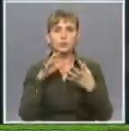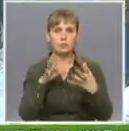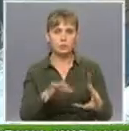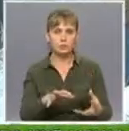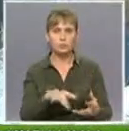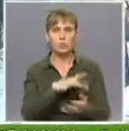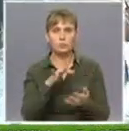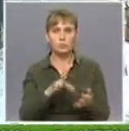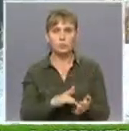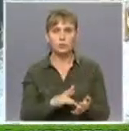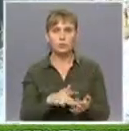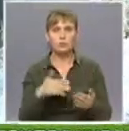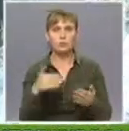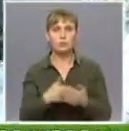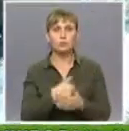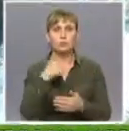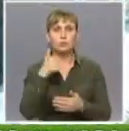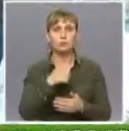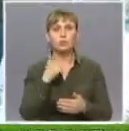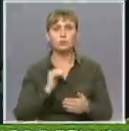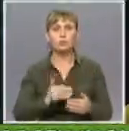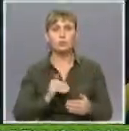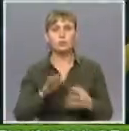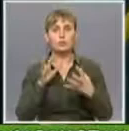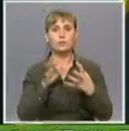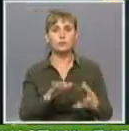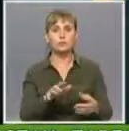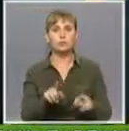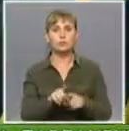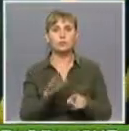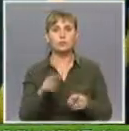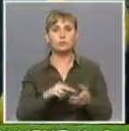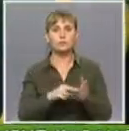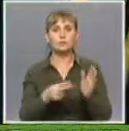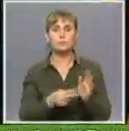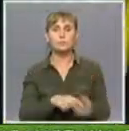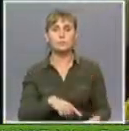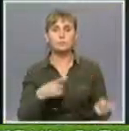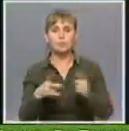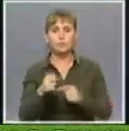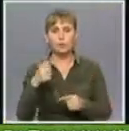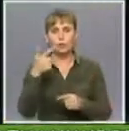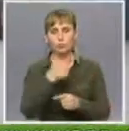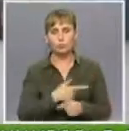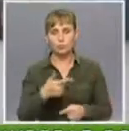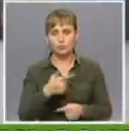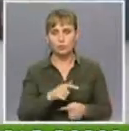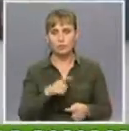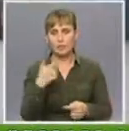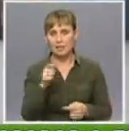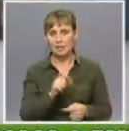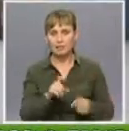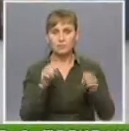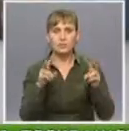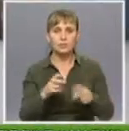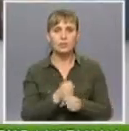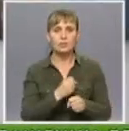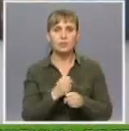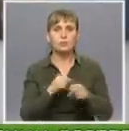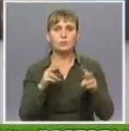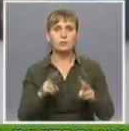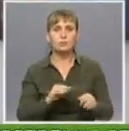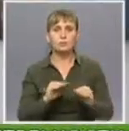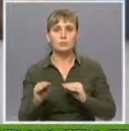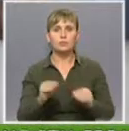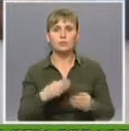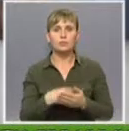транспорта мегаполиса. С нового года частные пассажирские автопарки тоже планируется перевести на голубое топливо. Для этого даже разработали специальный